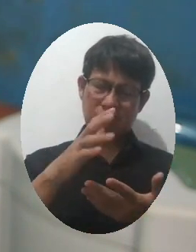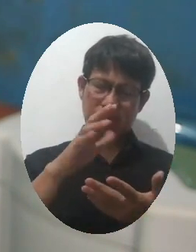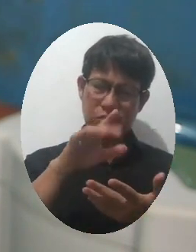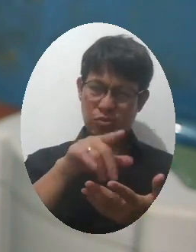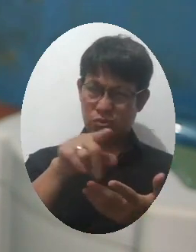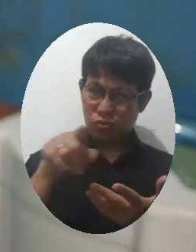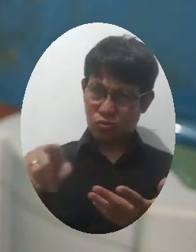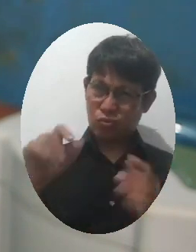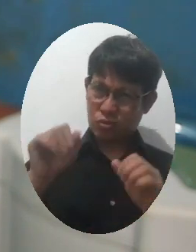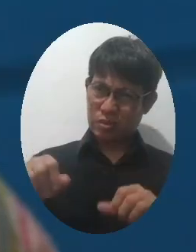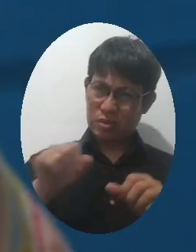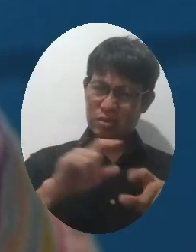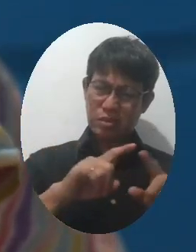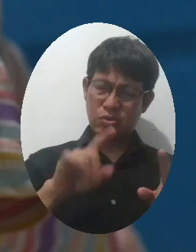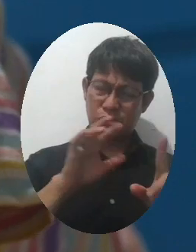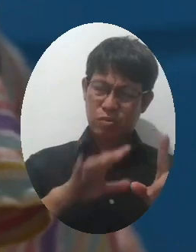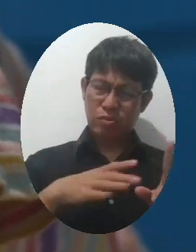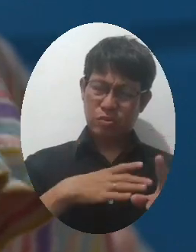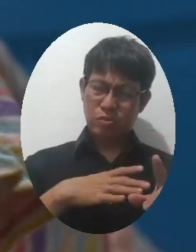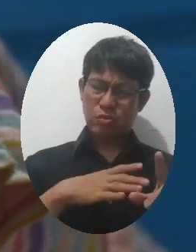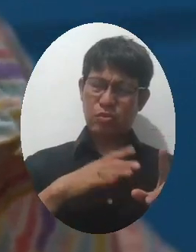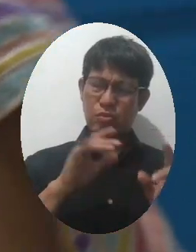Siya nga nakakaya niya, paano pa kami?